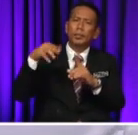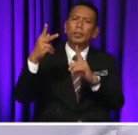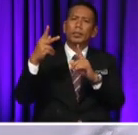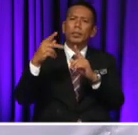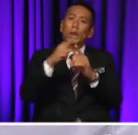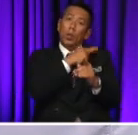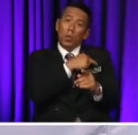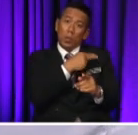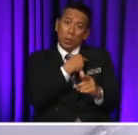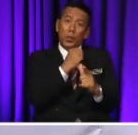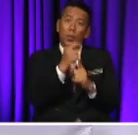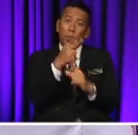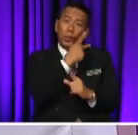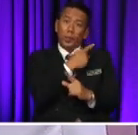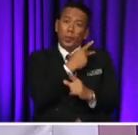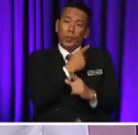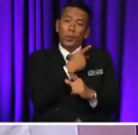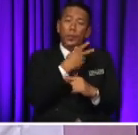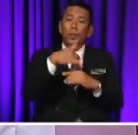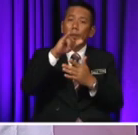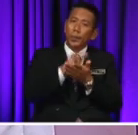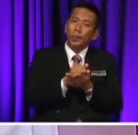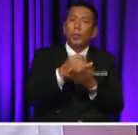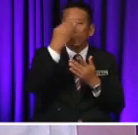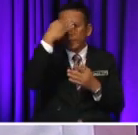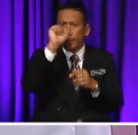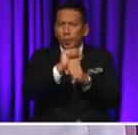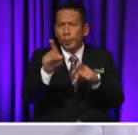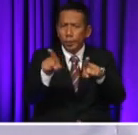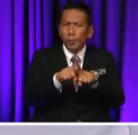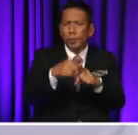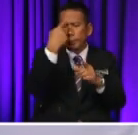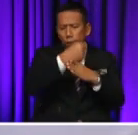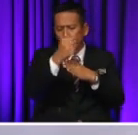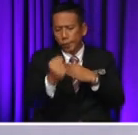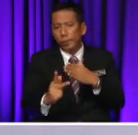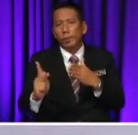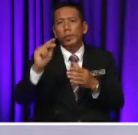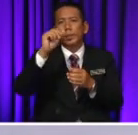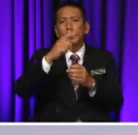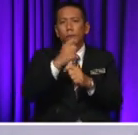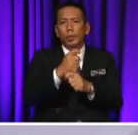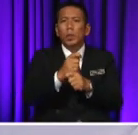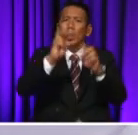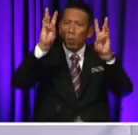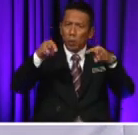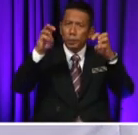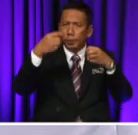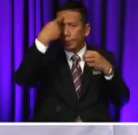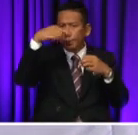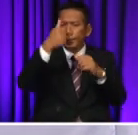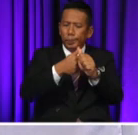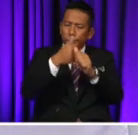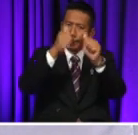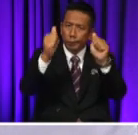baik kemudian memberi kerjasama dalam menyelesaikan tugas sel jadi adalah wajib untuk setiap ahli